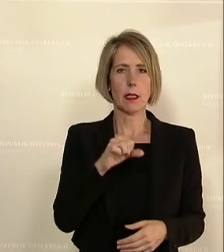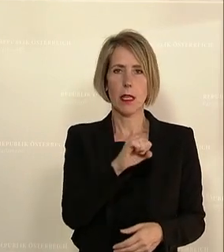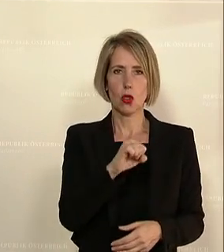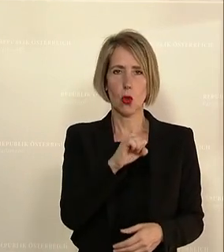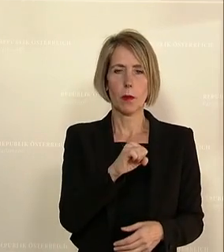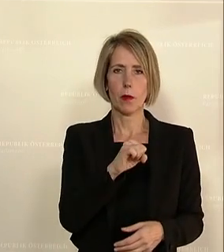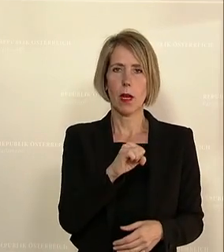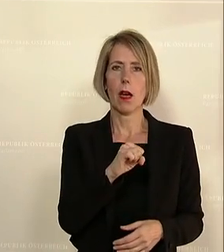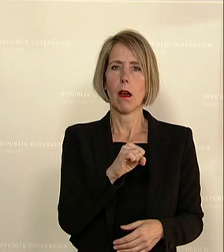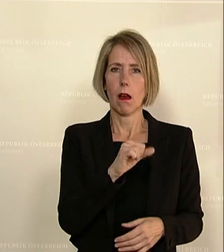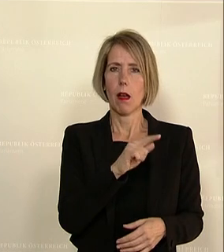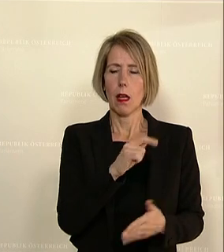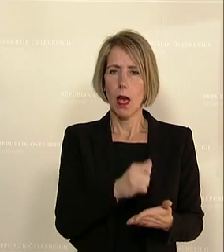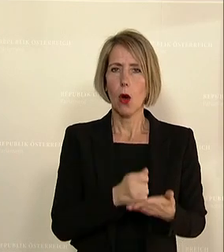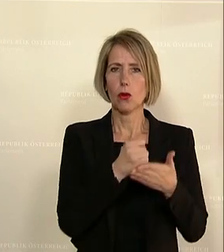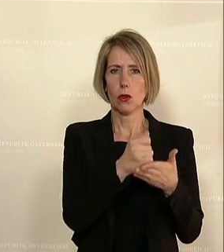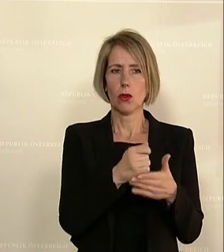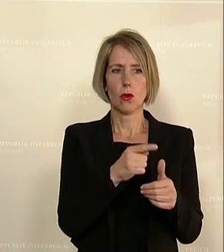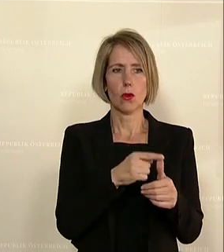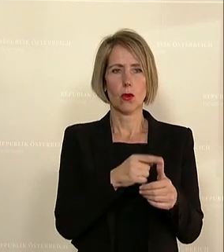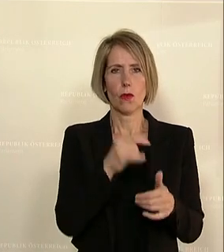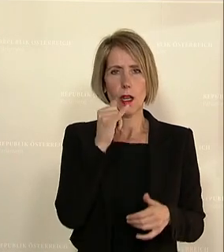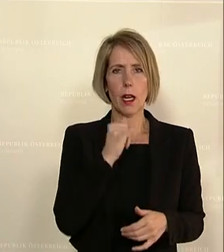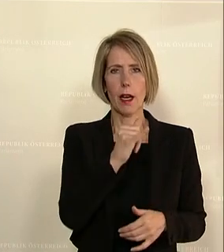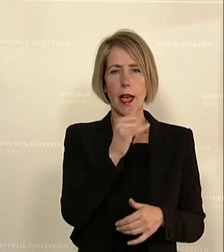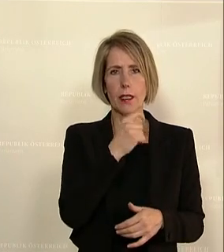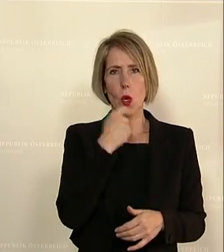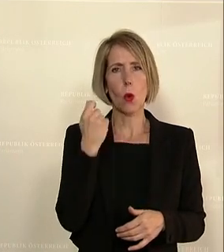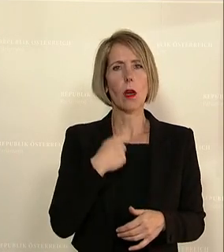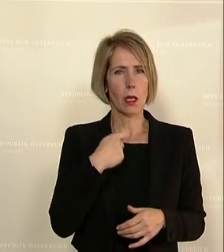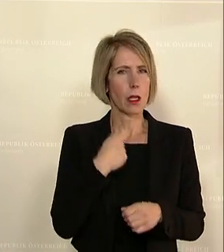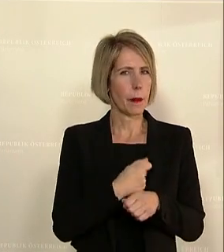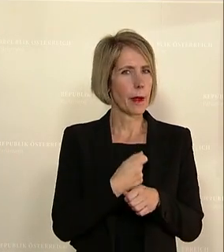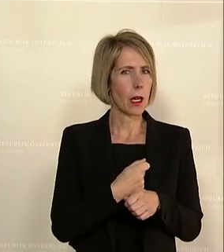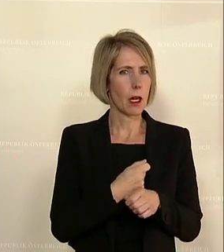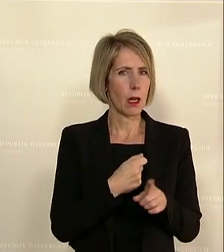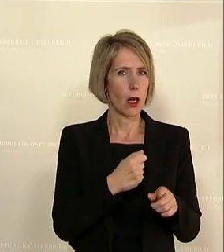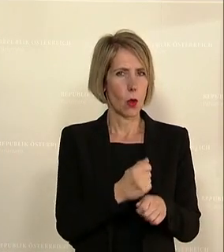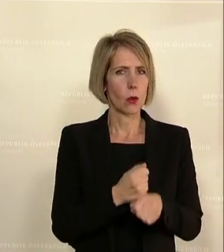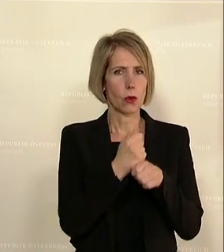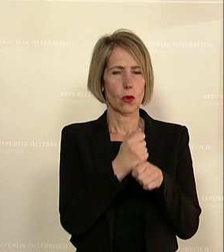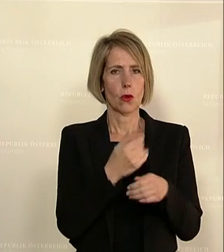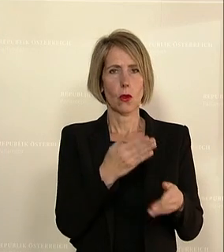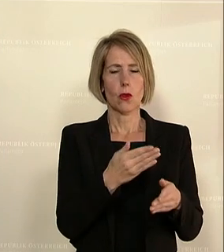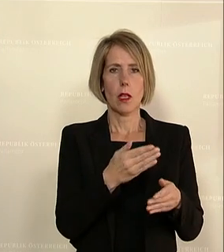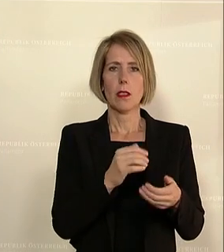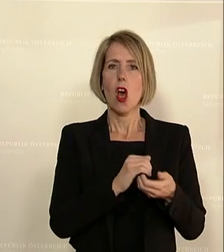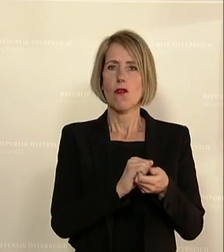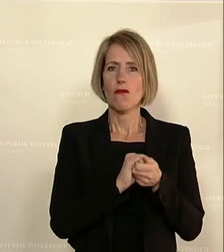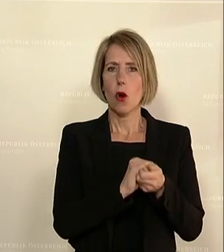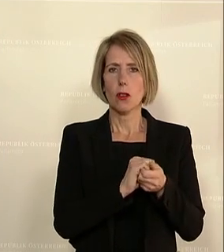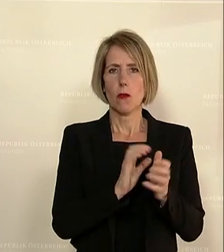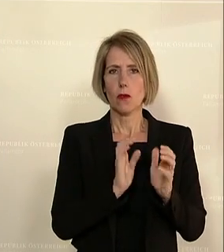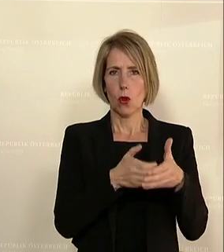immer hat, wenn wir diese Reisen in die Ukraine machen. Und ich weiß, dass es pro Freundschaftsgruppe nur einmal ist,